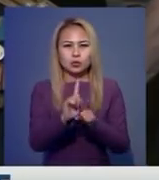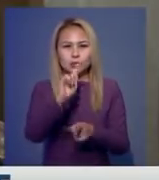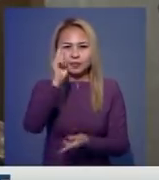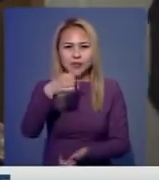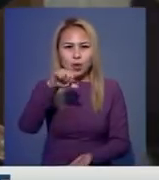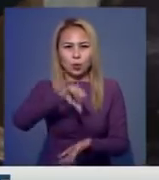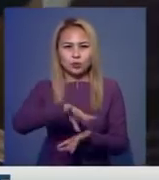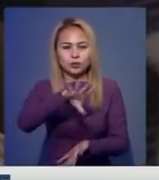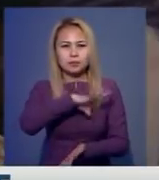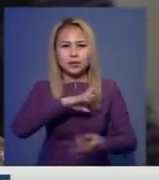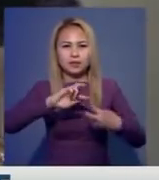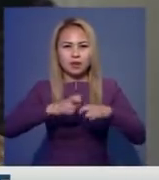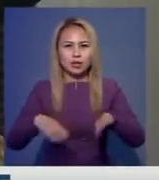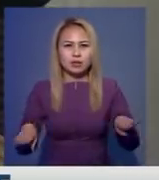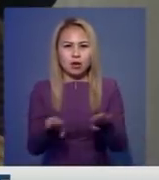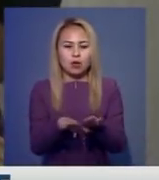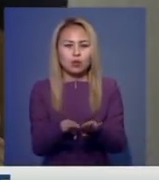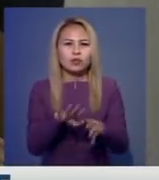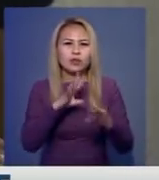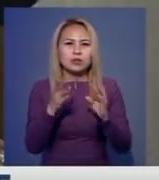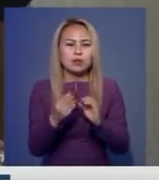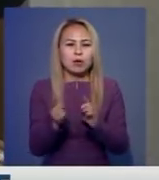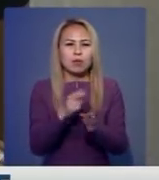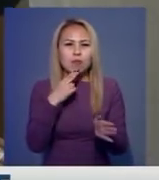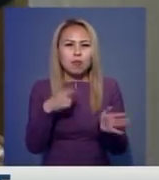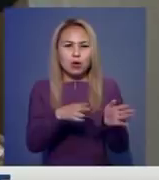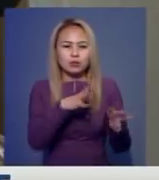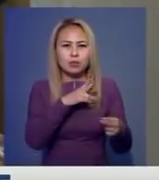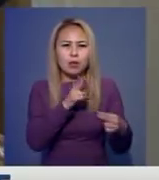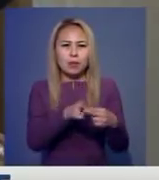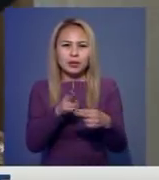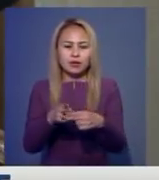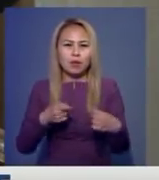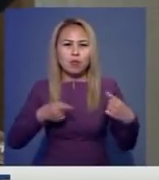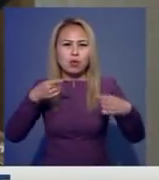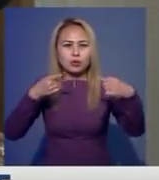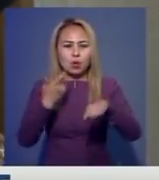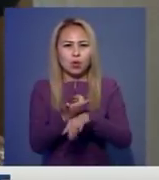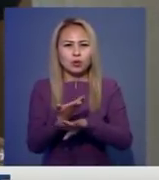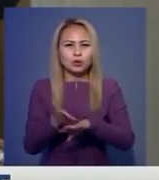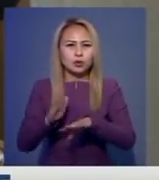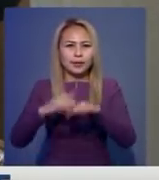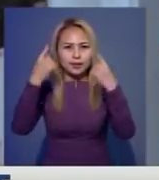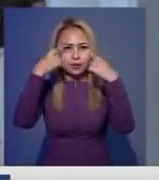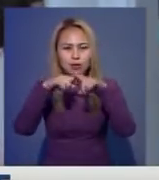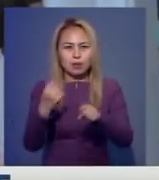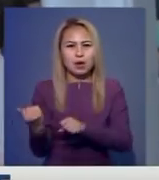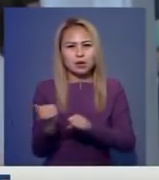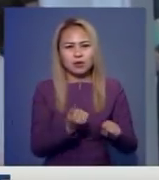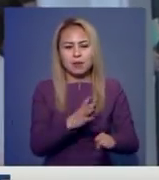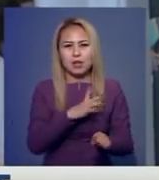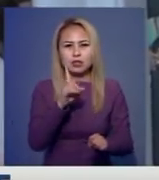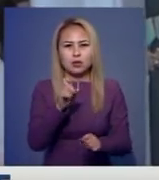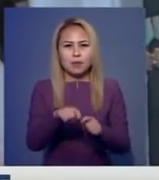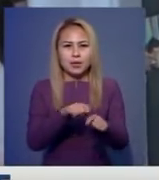қатысыпты. Басынан кешкен оқиғалары аз емес. Пойыз жолын бөгіп тастаған қарсылас шақтың ауыр техникасын сымарқамен тартып, 100